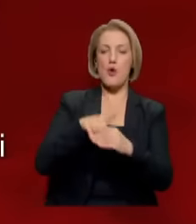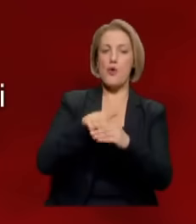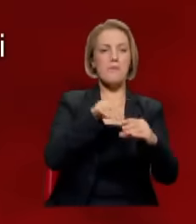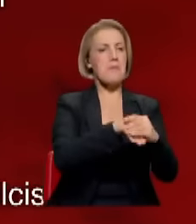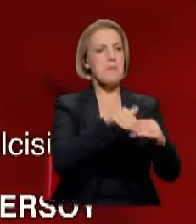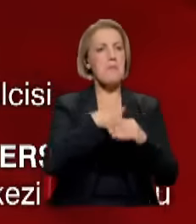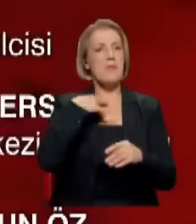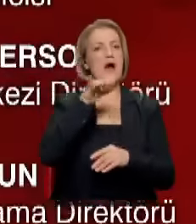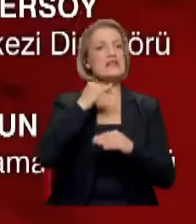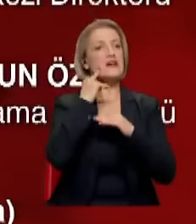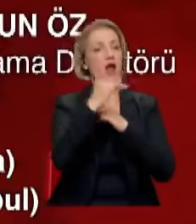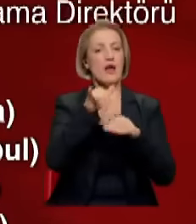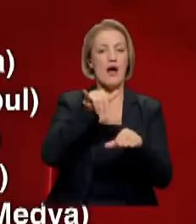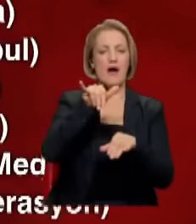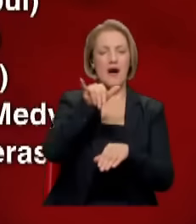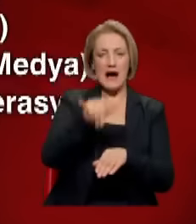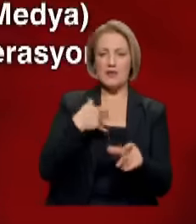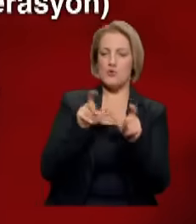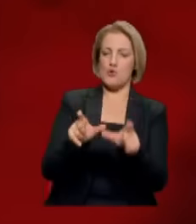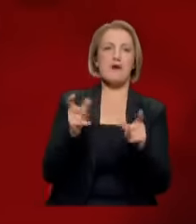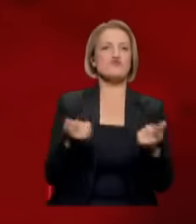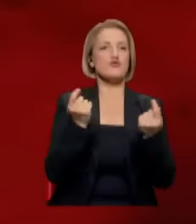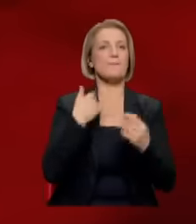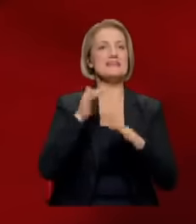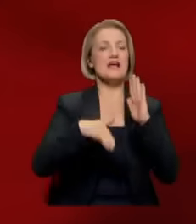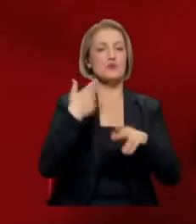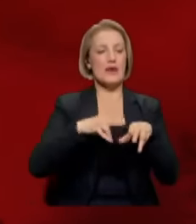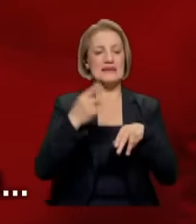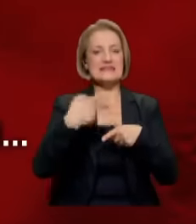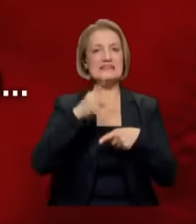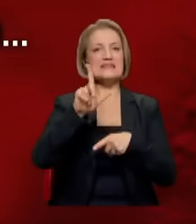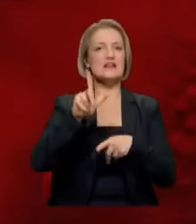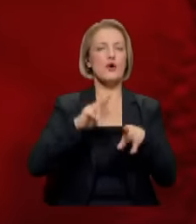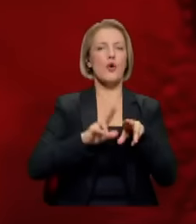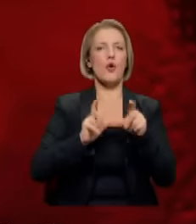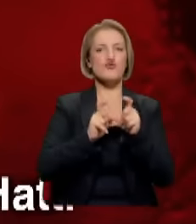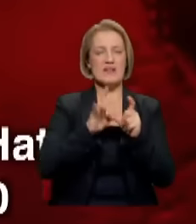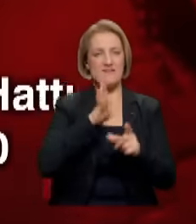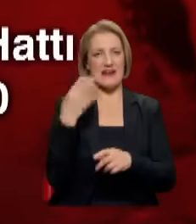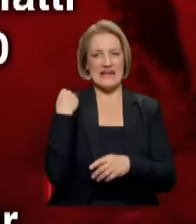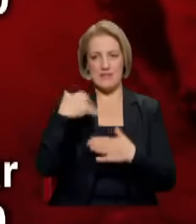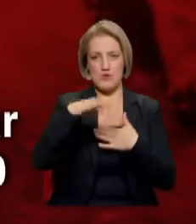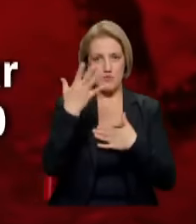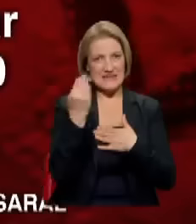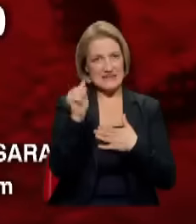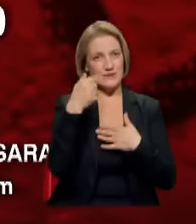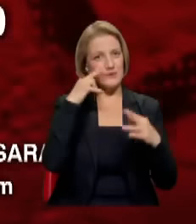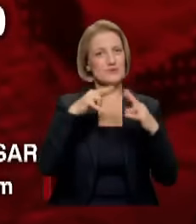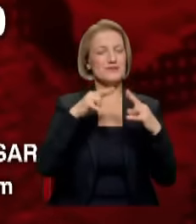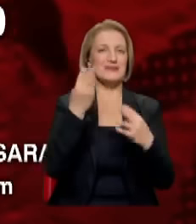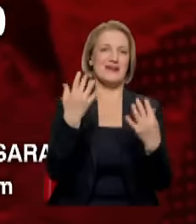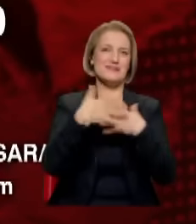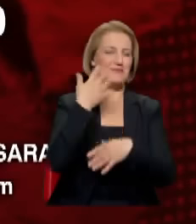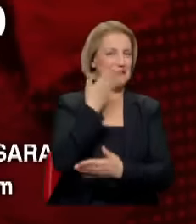versin haklarını korumaya çalışıyoruz Neyse bizden yi bölümüyle yarın görüşmek üzere iyi